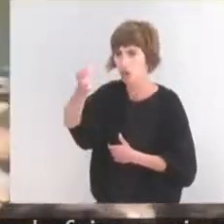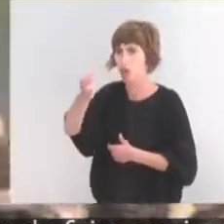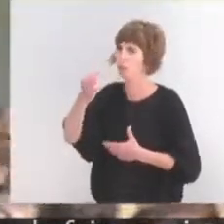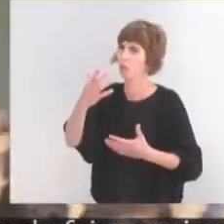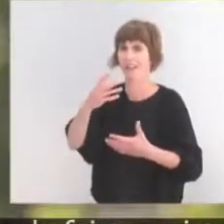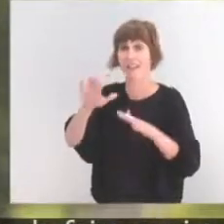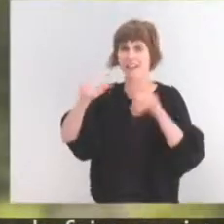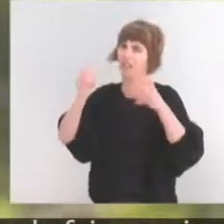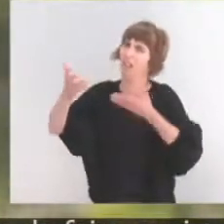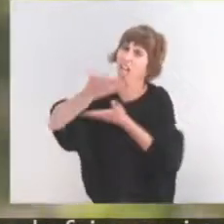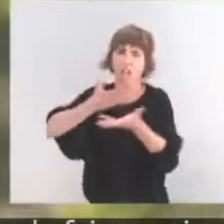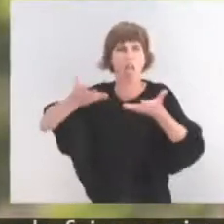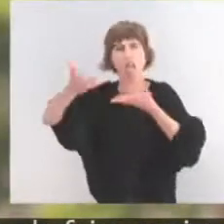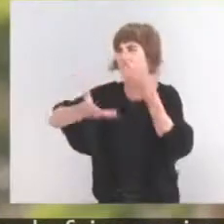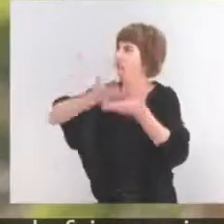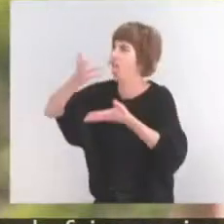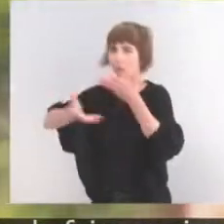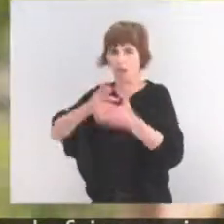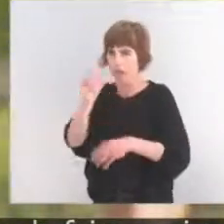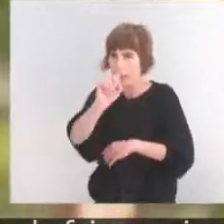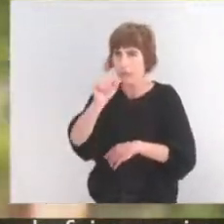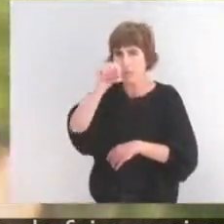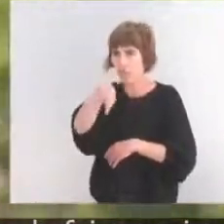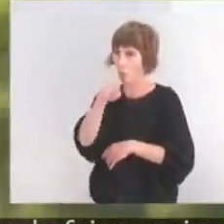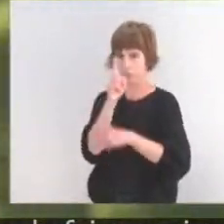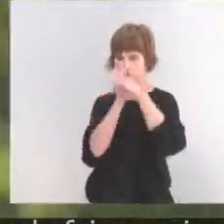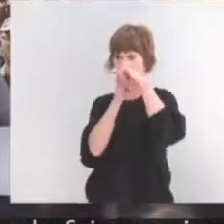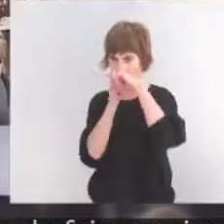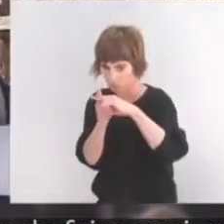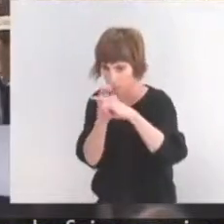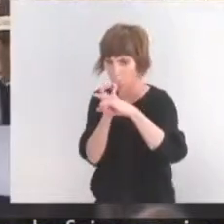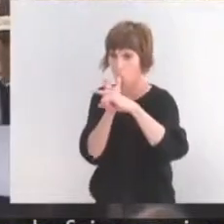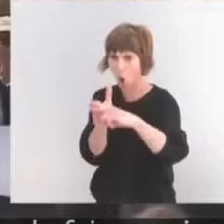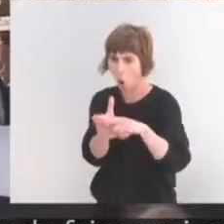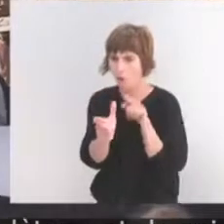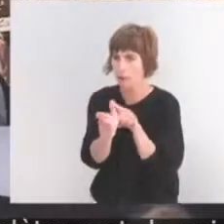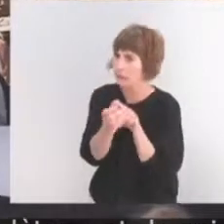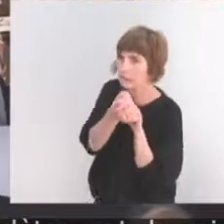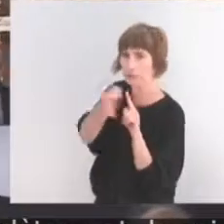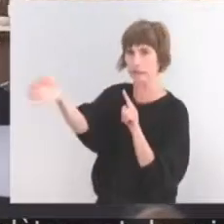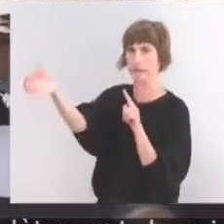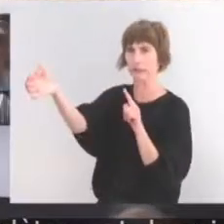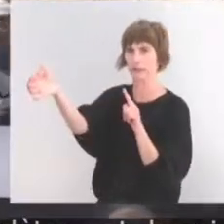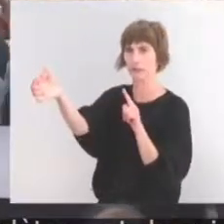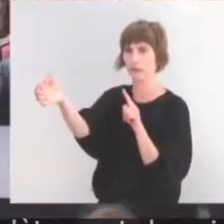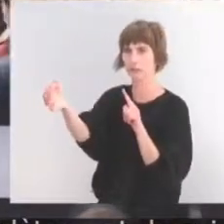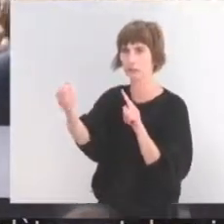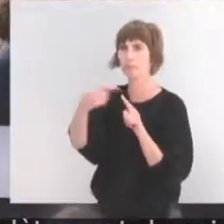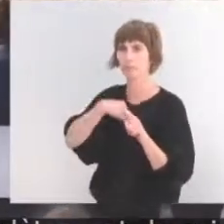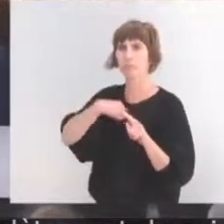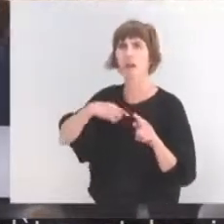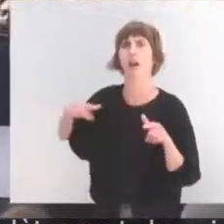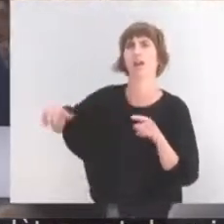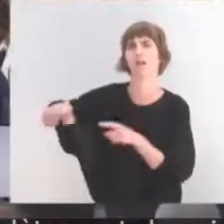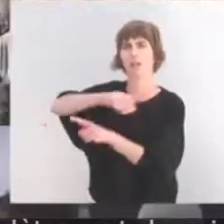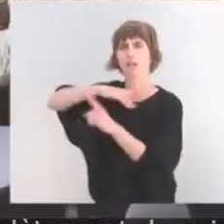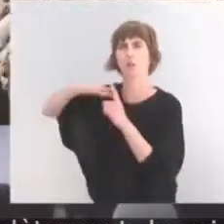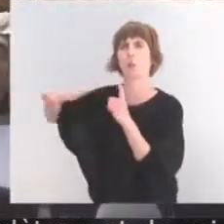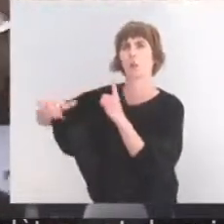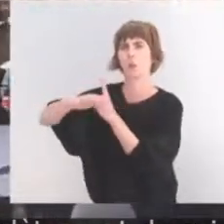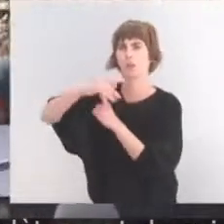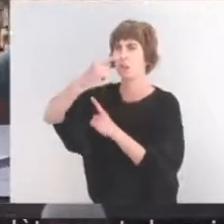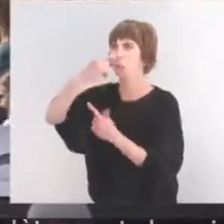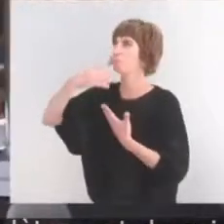elles doivent être dites en les appelant par leur nom. Au moment où vient le sentiment intime qu'il est temps d'éteindre la